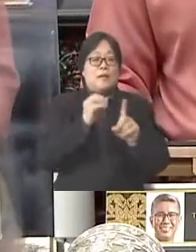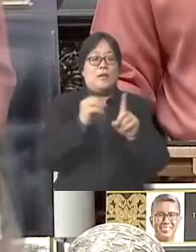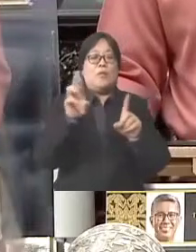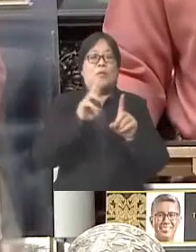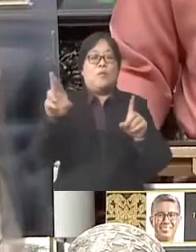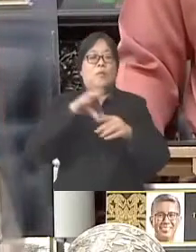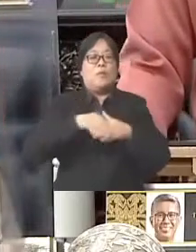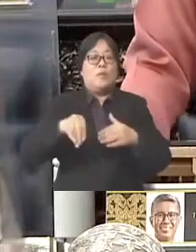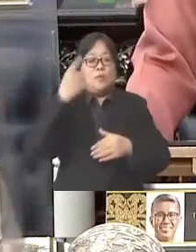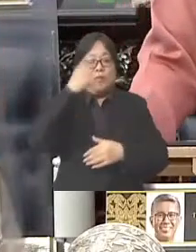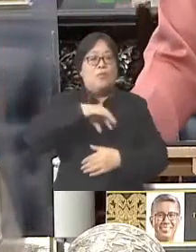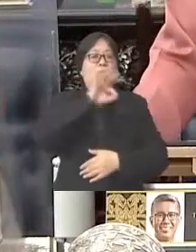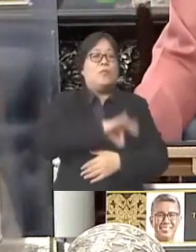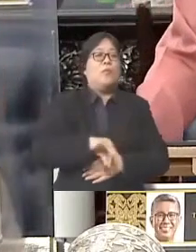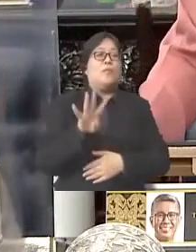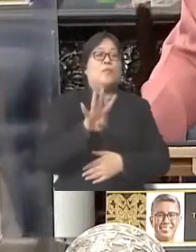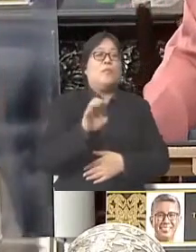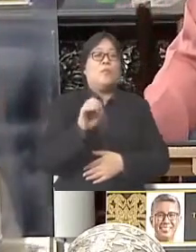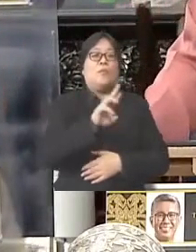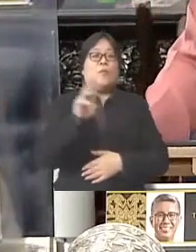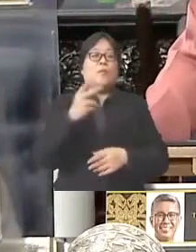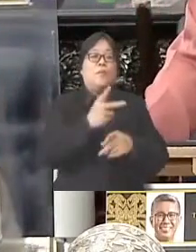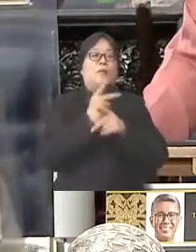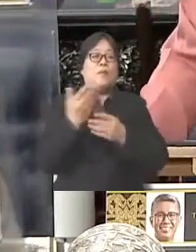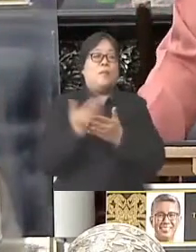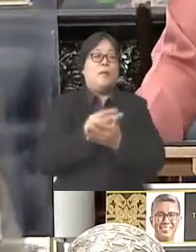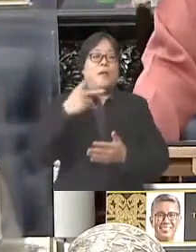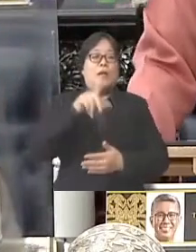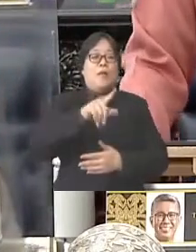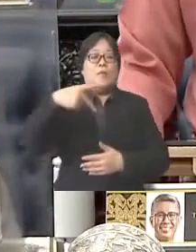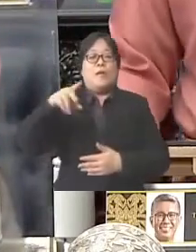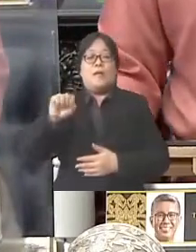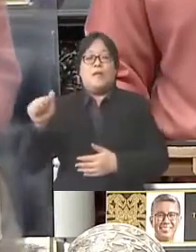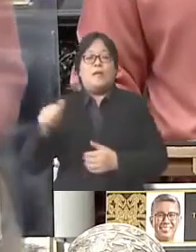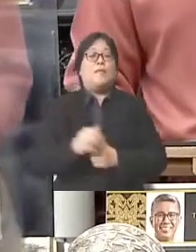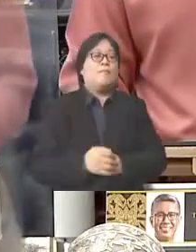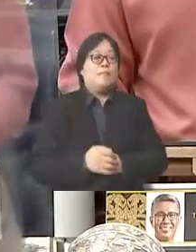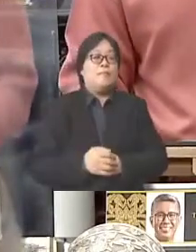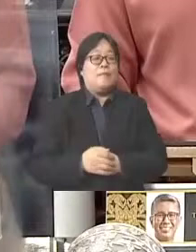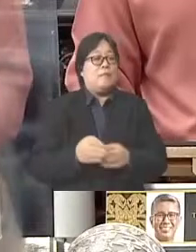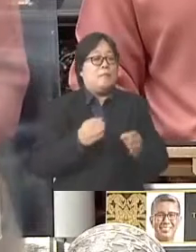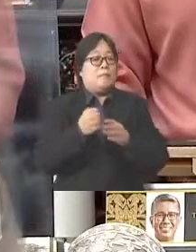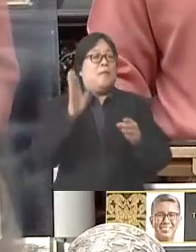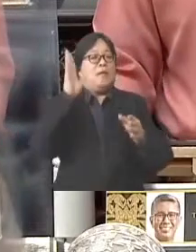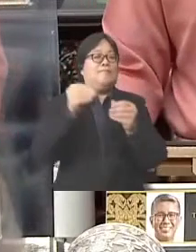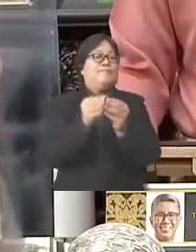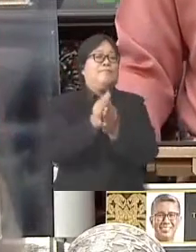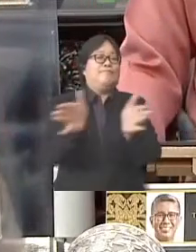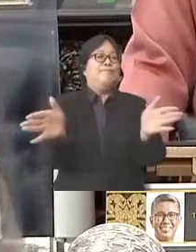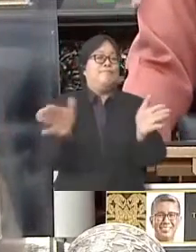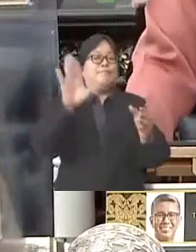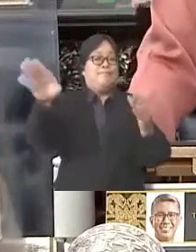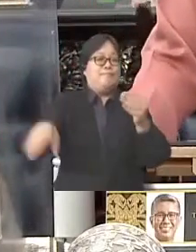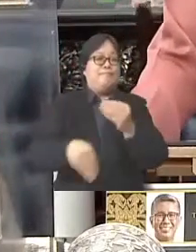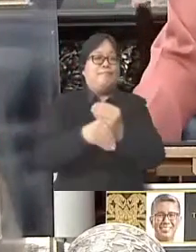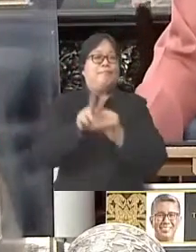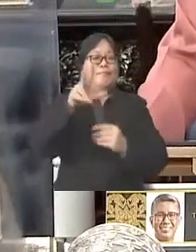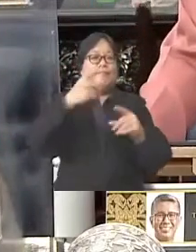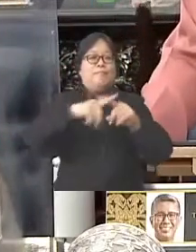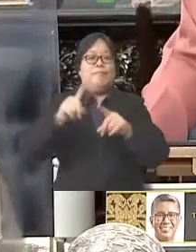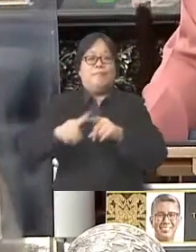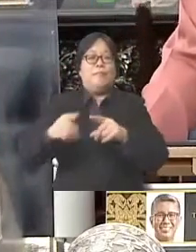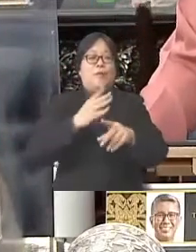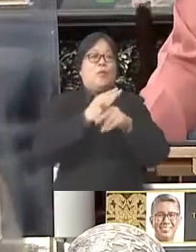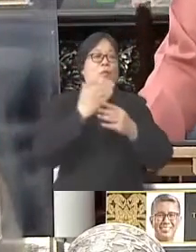kredit untuk manfaat Rp40.000 peminjam baharu LPSE skupina ini akan diperluas dengan penambahan tiga